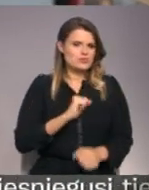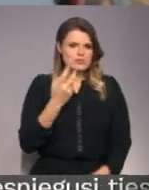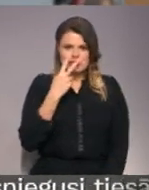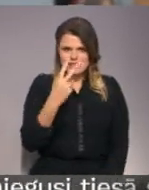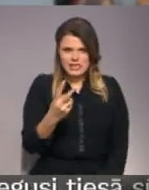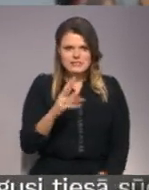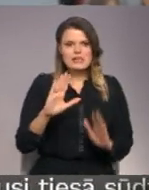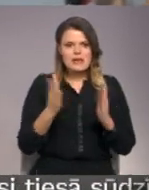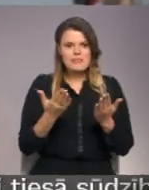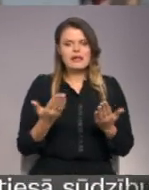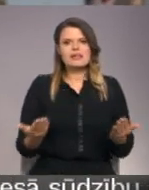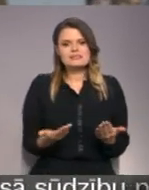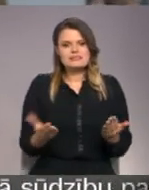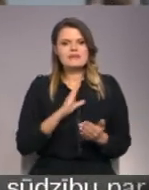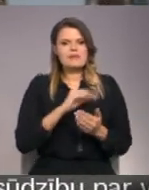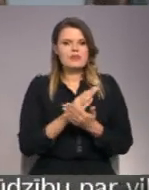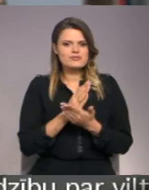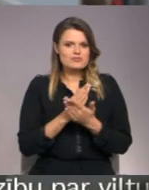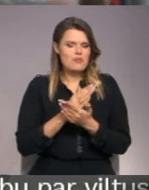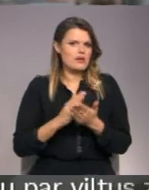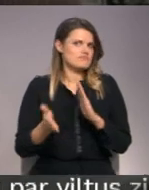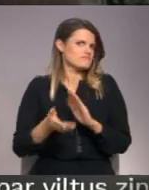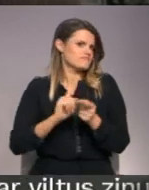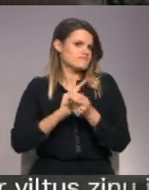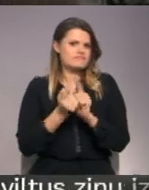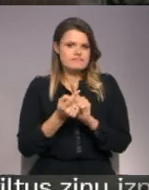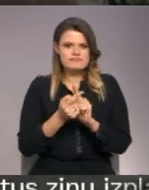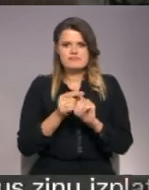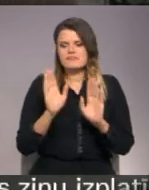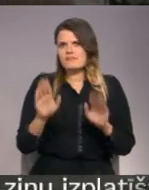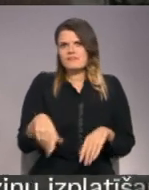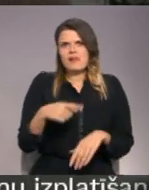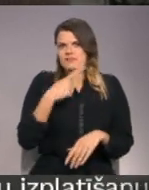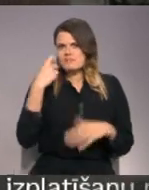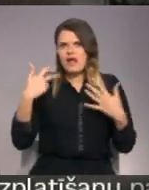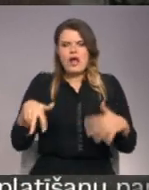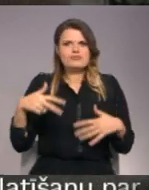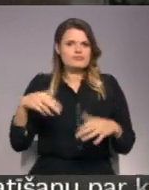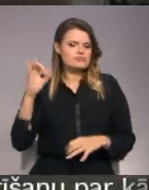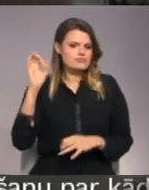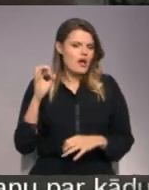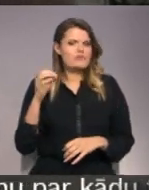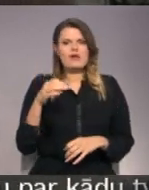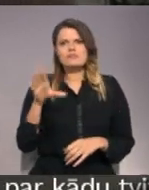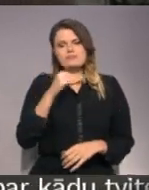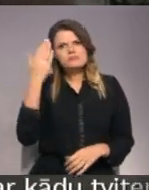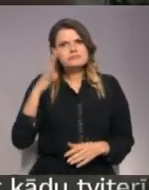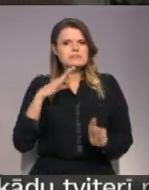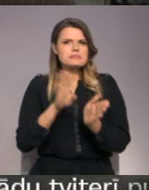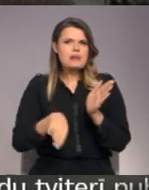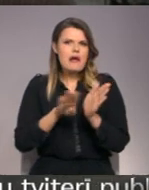nemanāms. Taču viņas dzīve pēc operācijas pilnībā mainījās. Par 180 grādiem, jo līdz tam mums bija